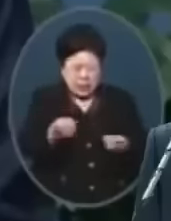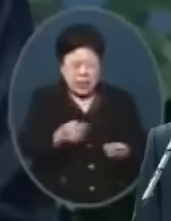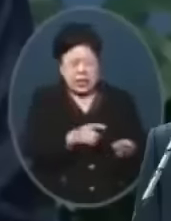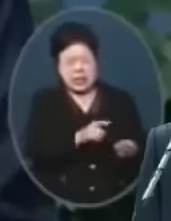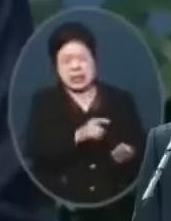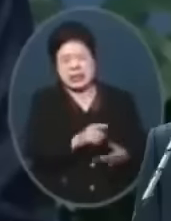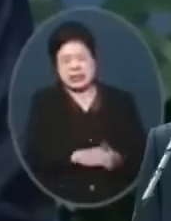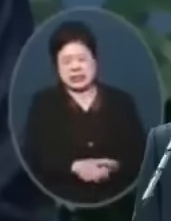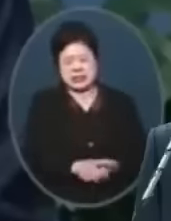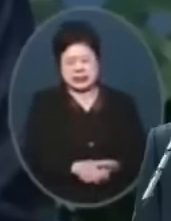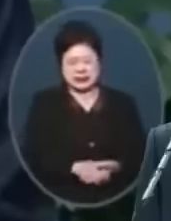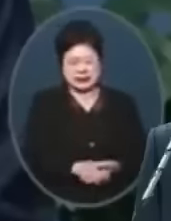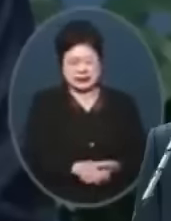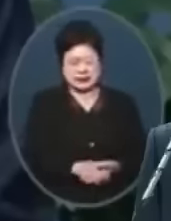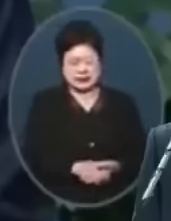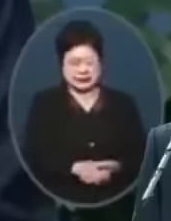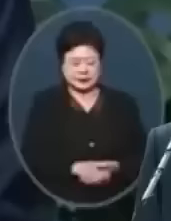삼촌이에요.